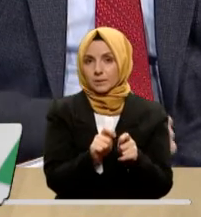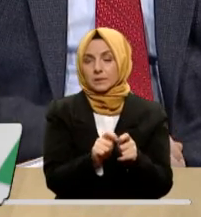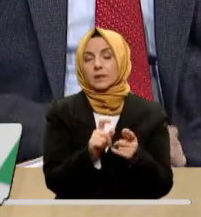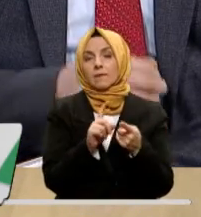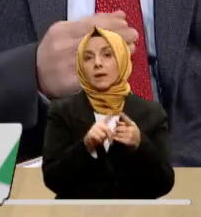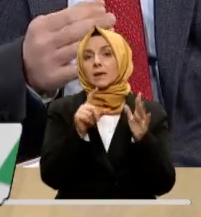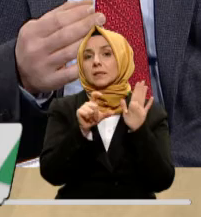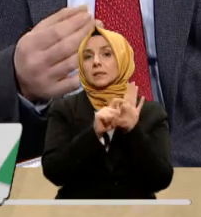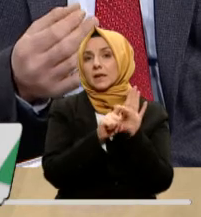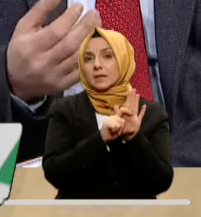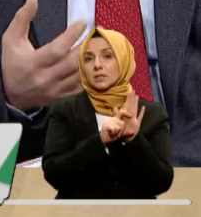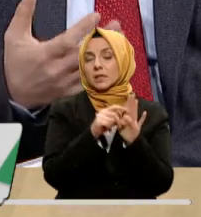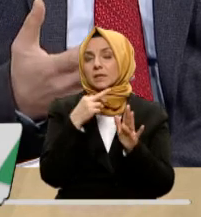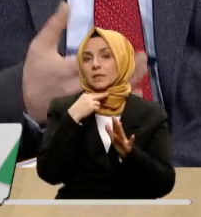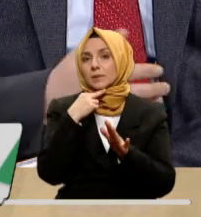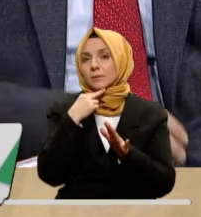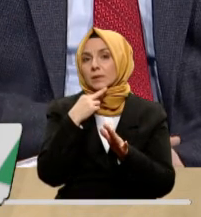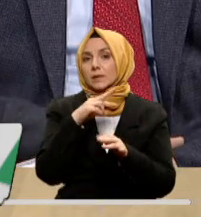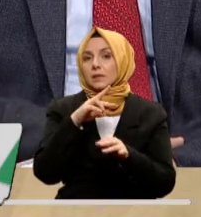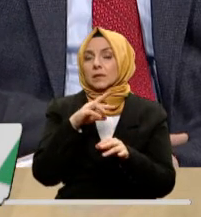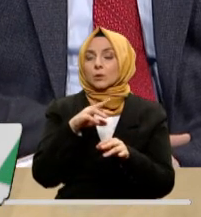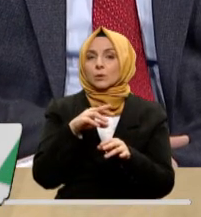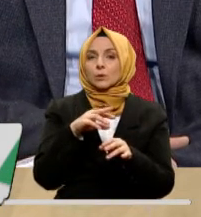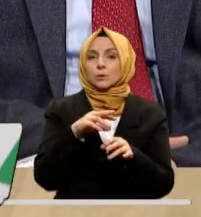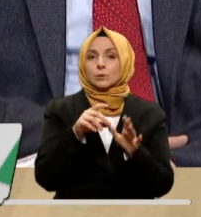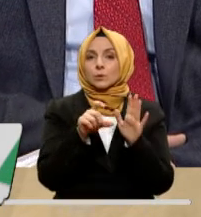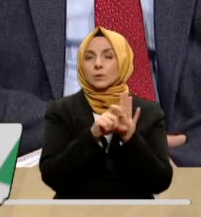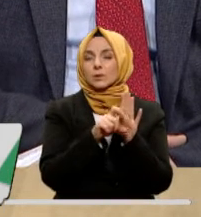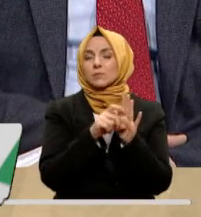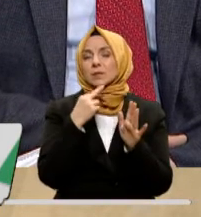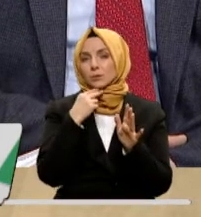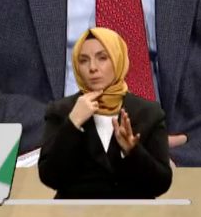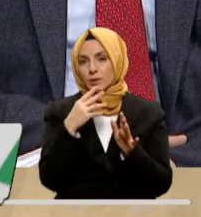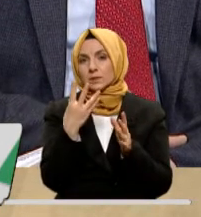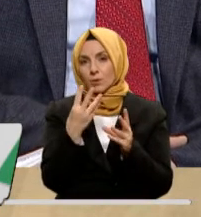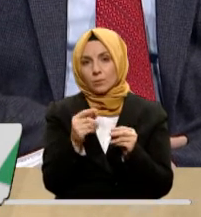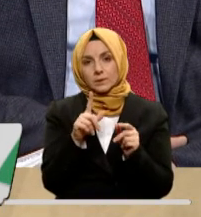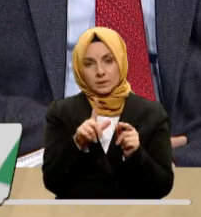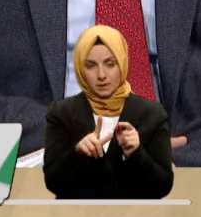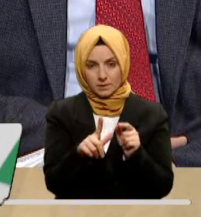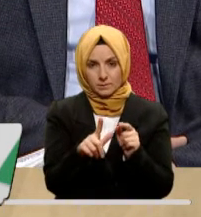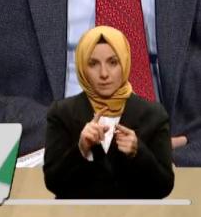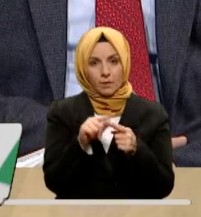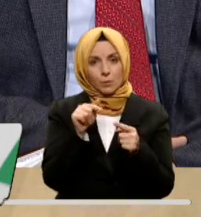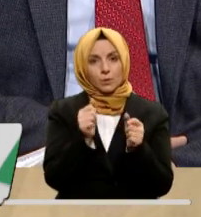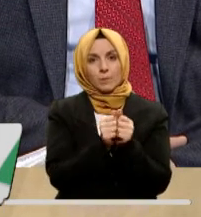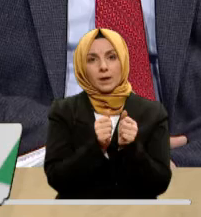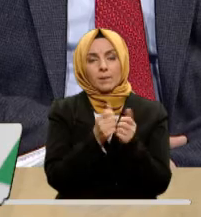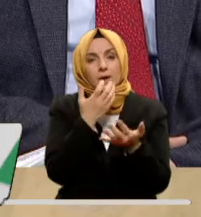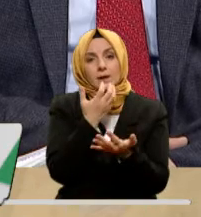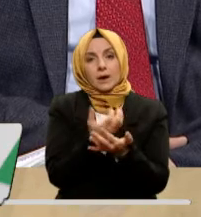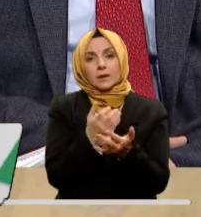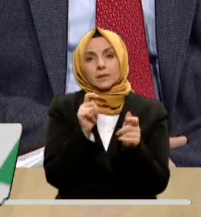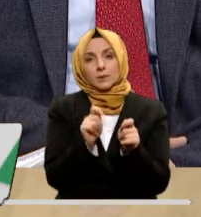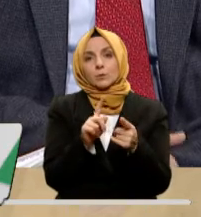numarasını yer aldığı bir kimlik ibrazı mecburidir Bununla birlikte kaydı yapıldıktan sonra